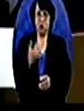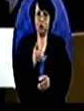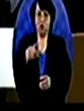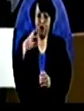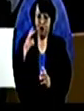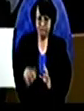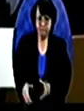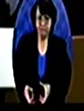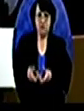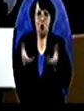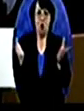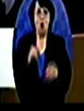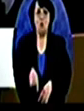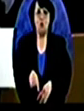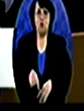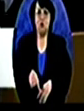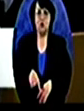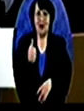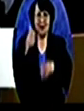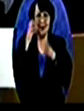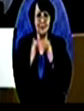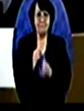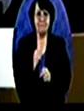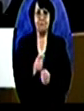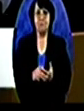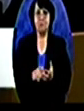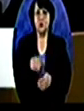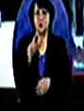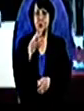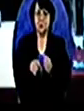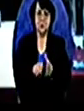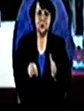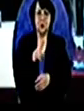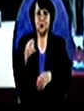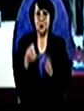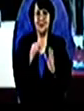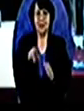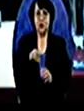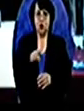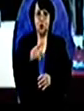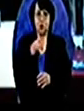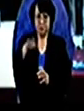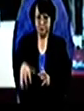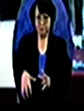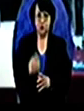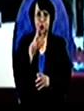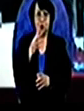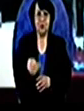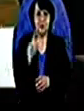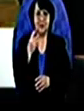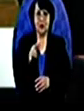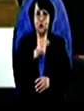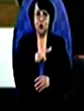байна. Багнуурын уурхай өнгөрсөн 40 жилд 116 сая тонн нүүрс олборлжээ. Энэ онд 4.1 сая тонн нүүрс